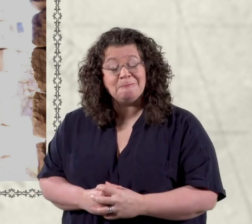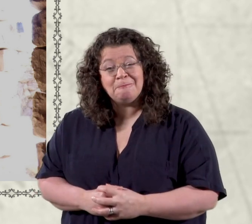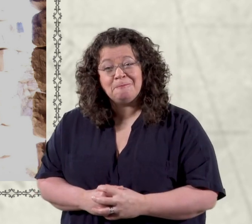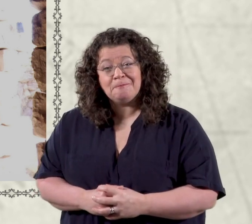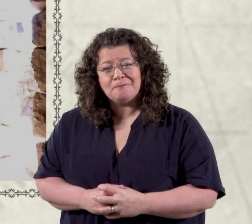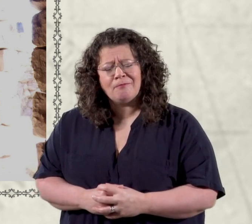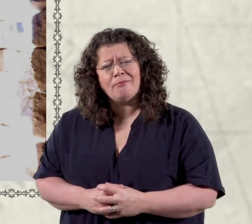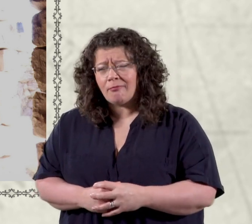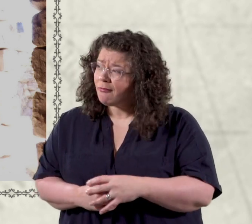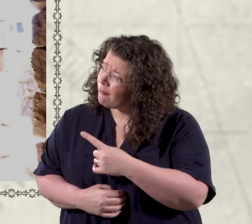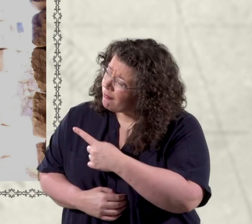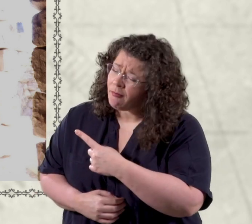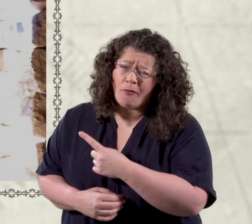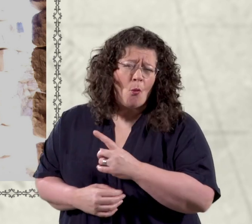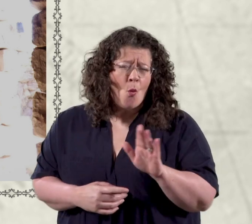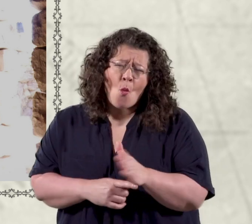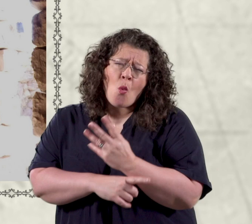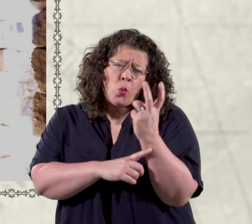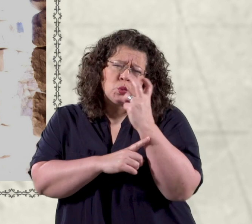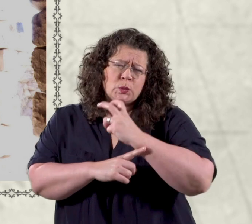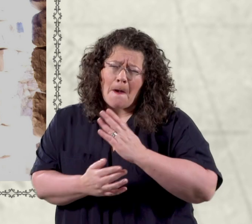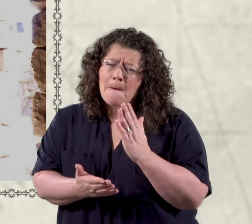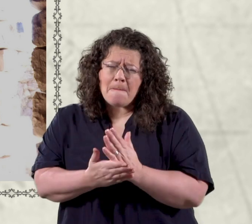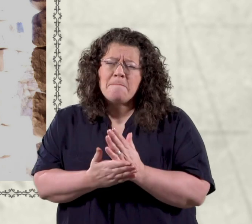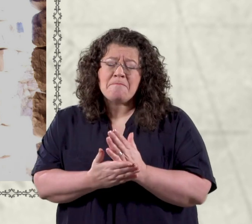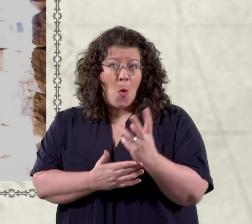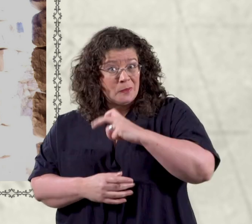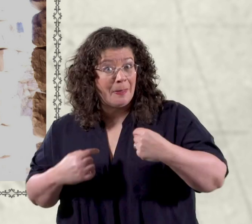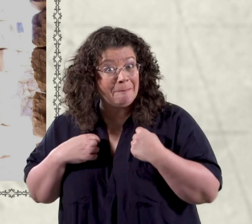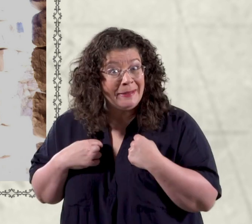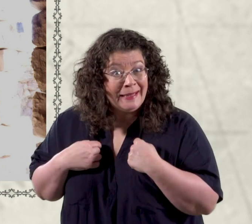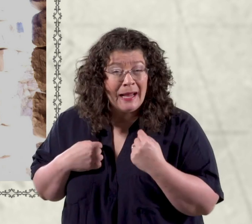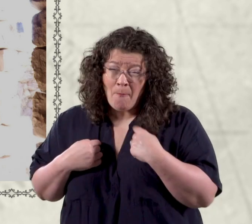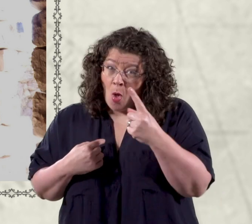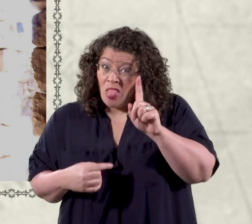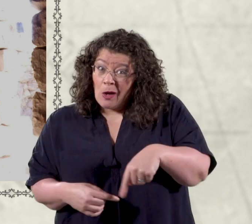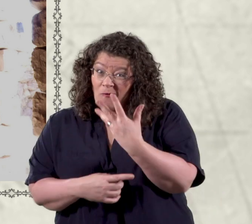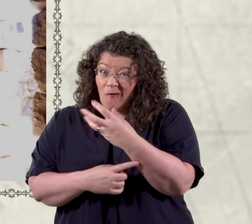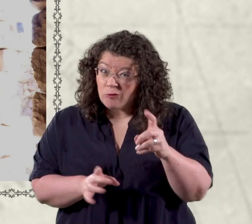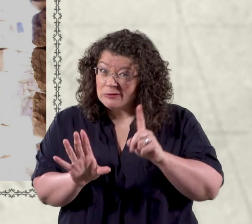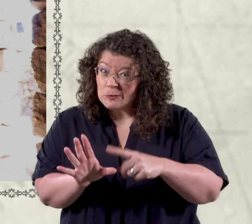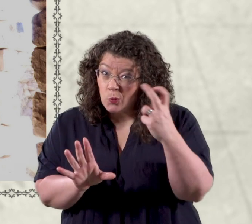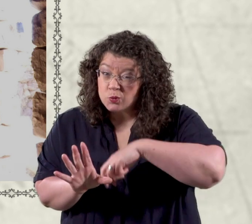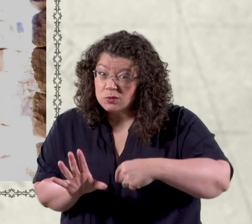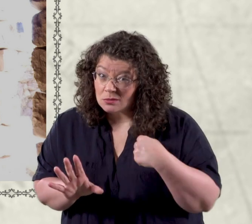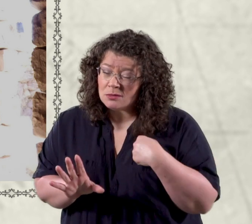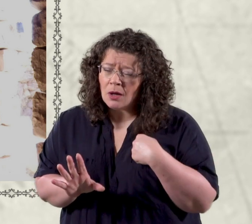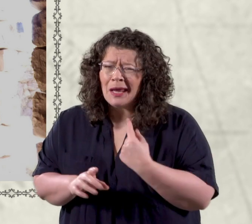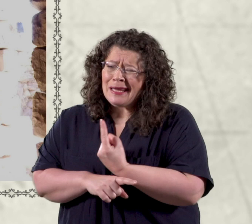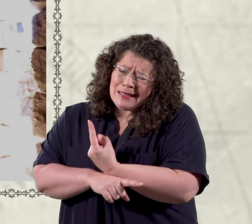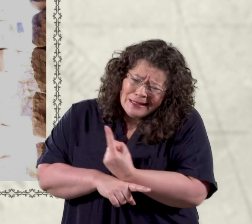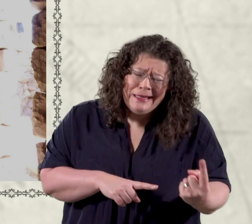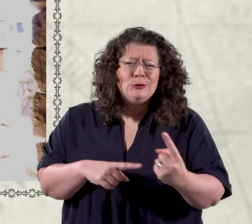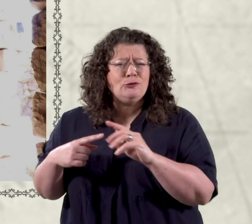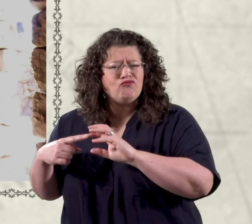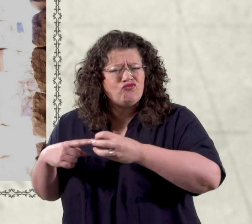fy nghasgliad o gerrig rhyfeddol. Bob un yn hen iawn. O, maen nhw'n hun a fi,